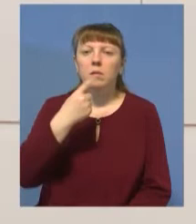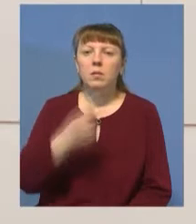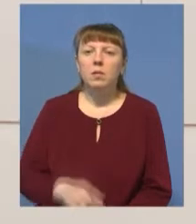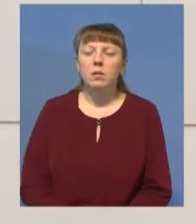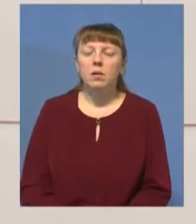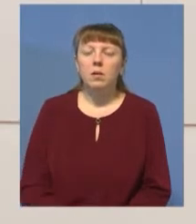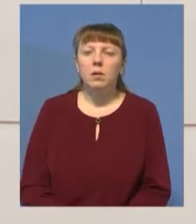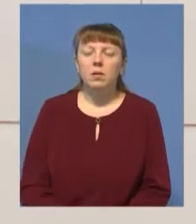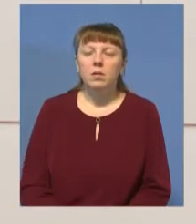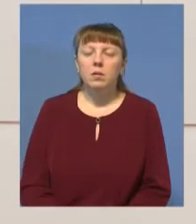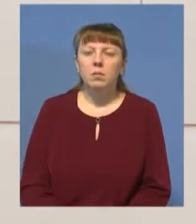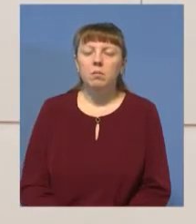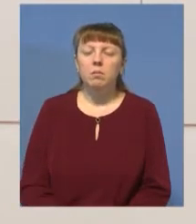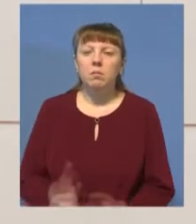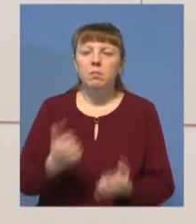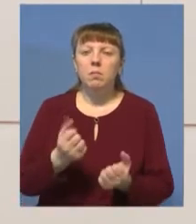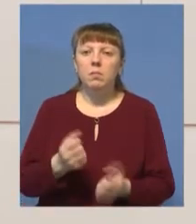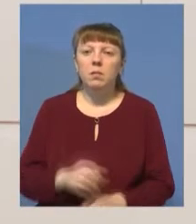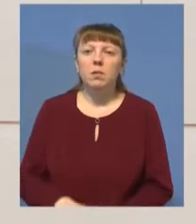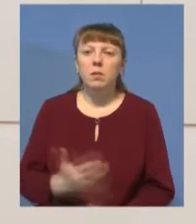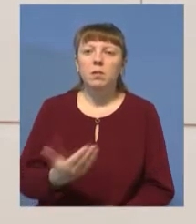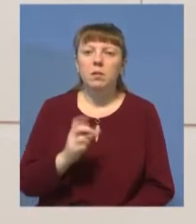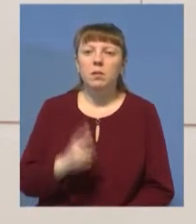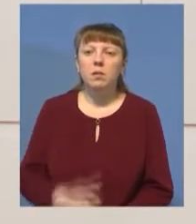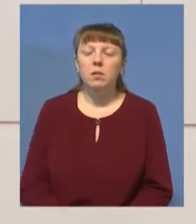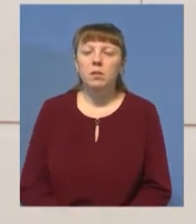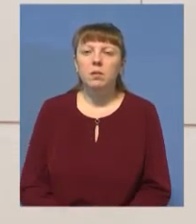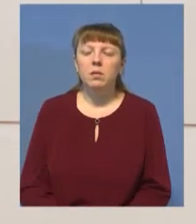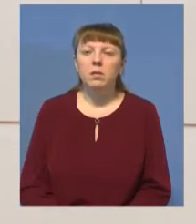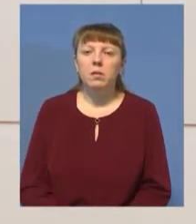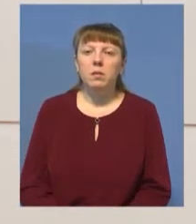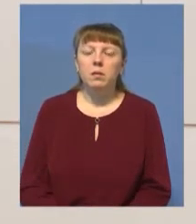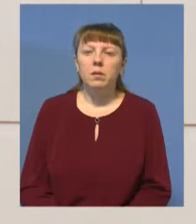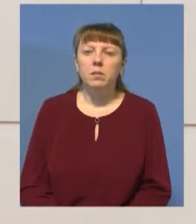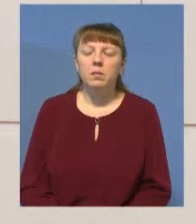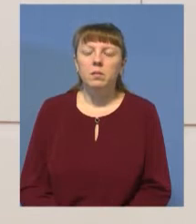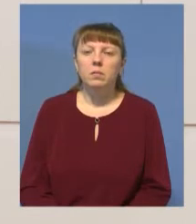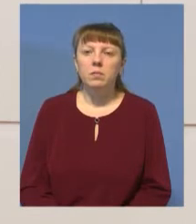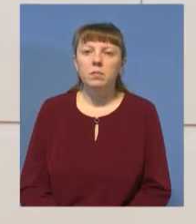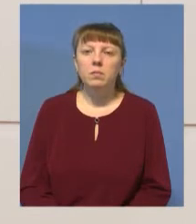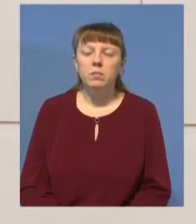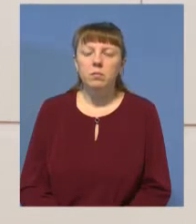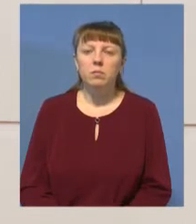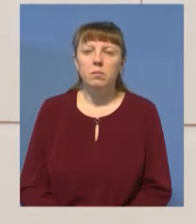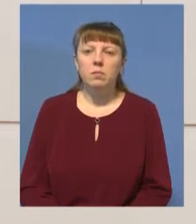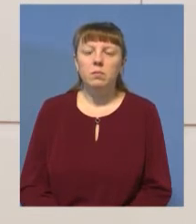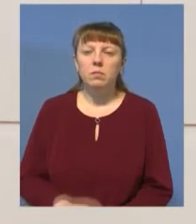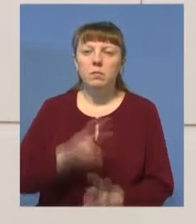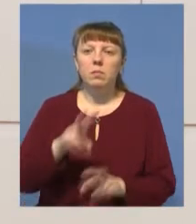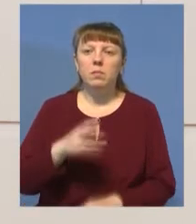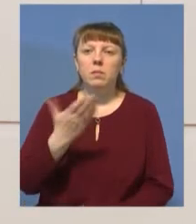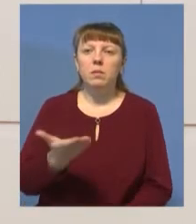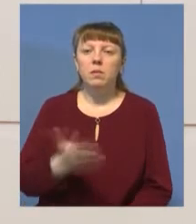с индивидуальным предпринимателем, оказавшим данные услуги. Первая ступень – это является рассмотрение